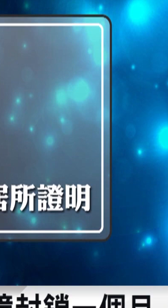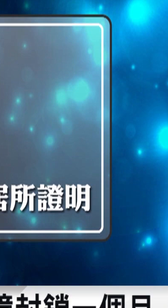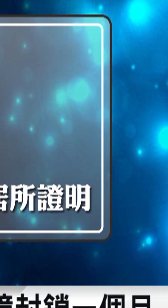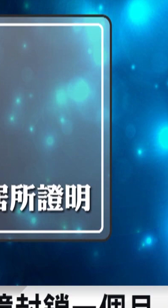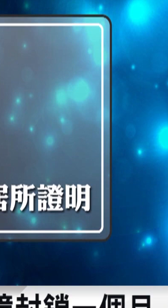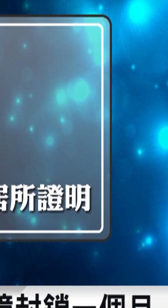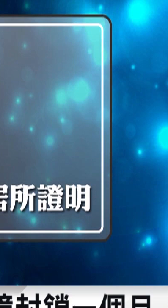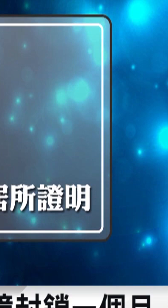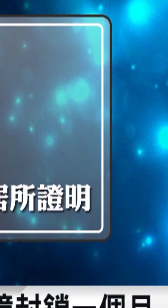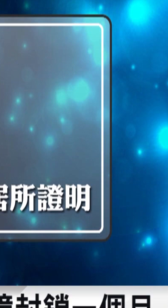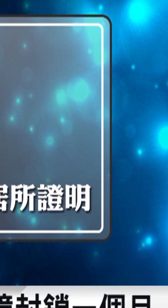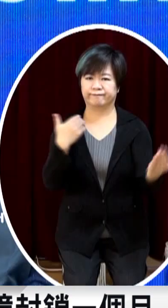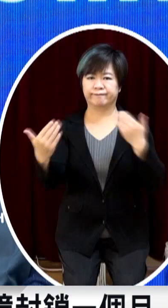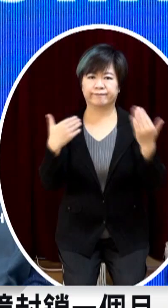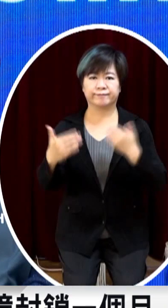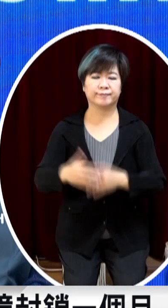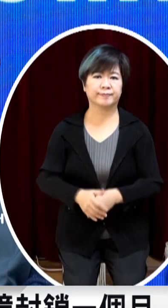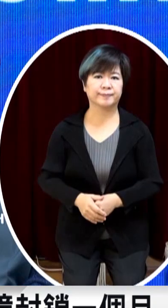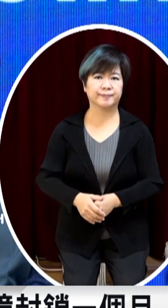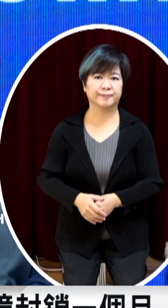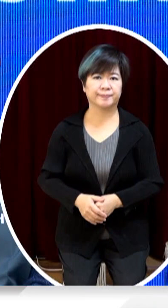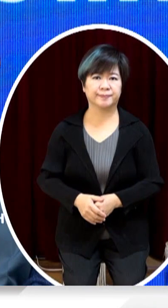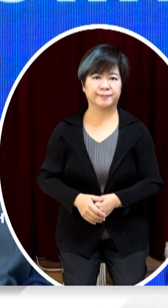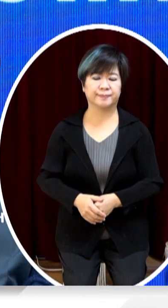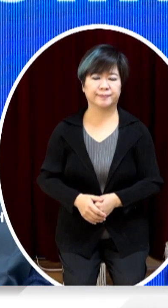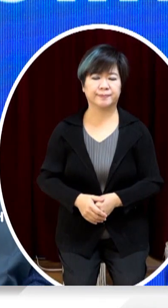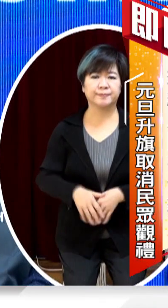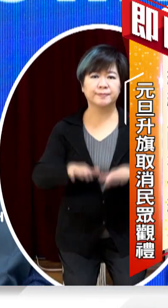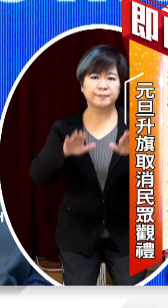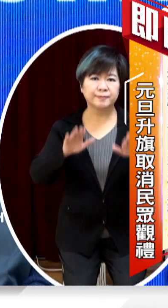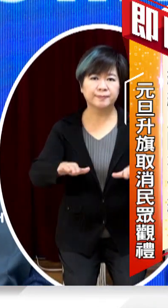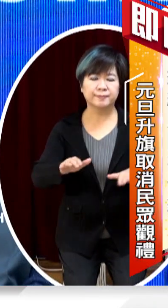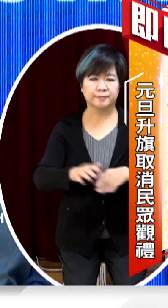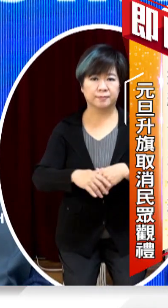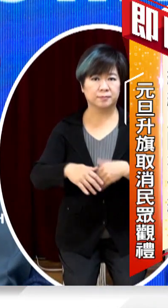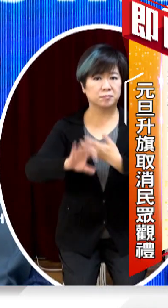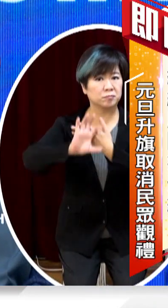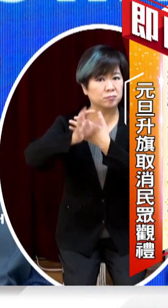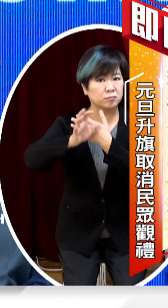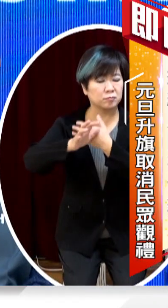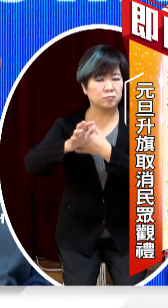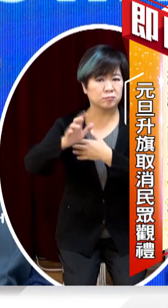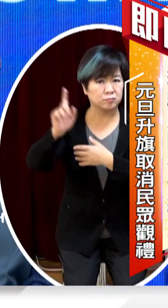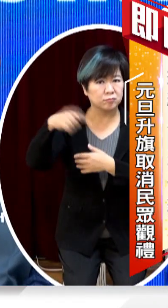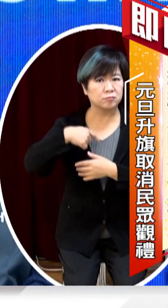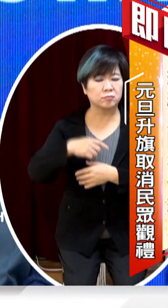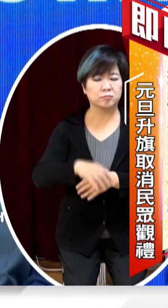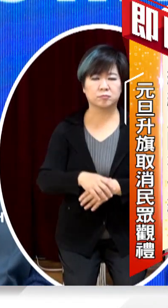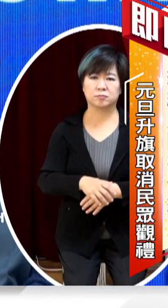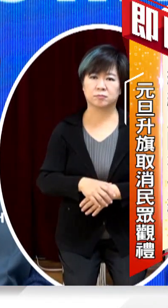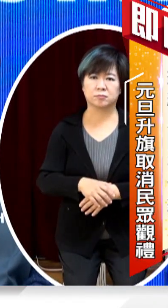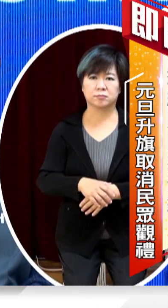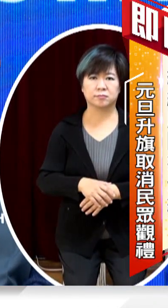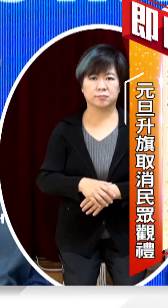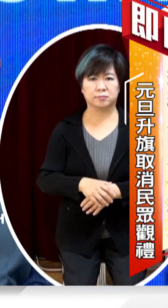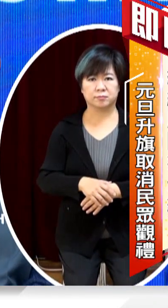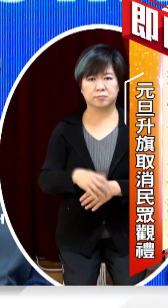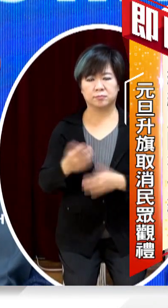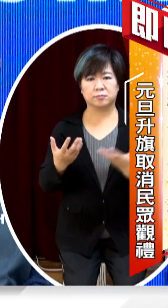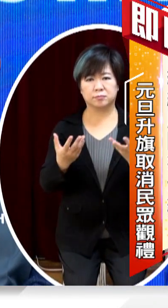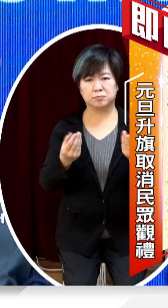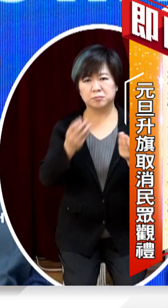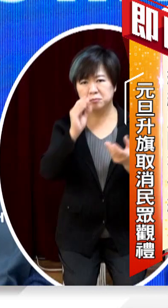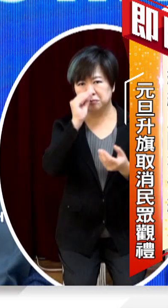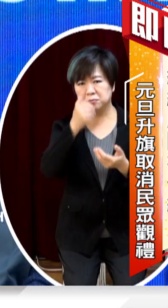不能有其他人同住。 所以在这一次里面，对于非本国籍的，我们大家也不再特别来区